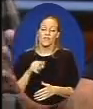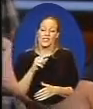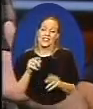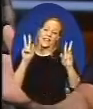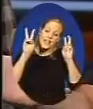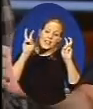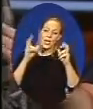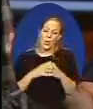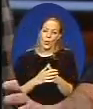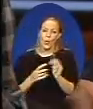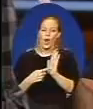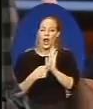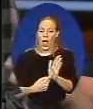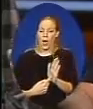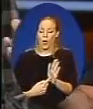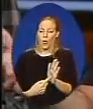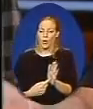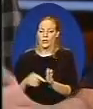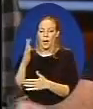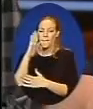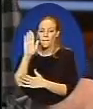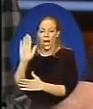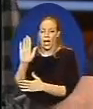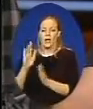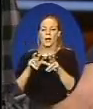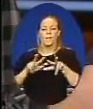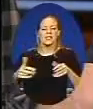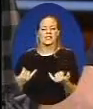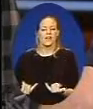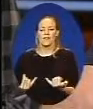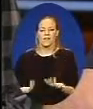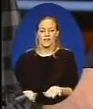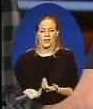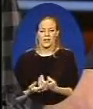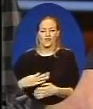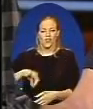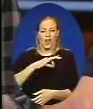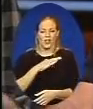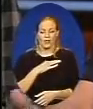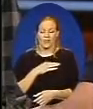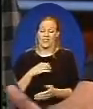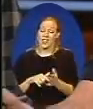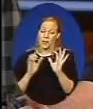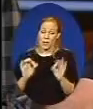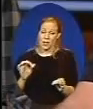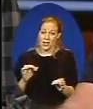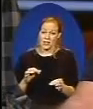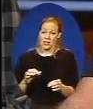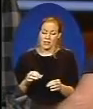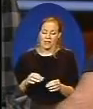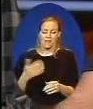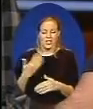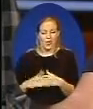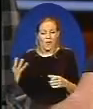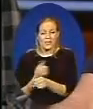וזה כאילו להראות מראה של המצב שלנו. כי באמת, בסופו של דבר, אין בינינו צד